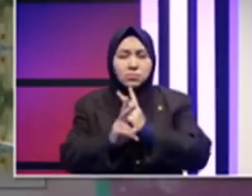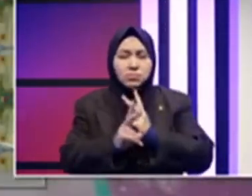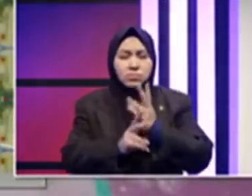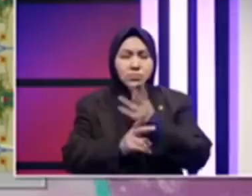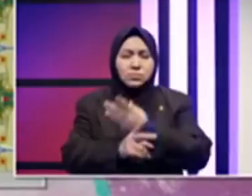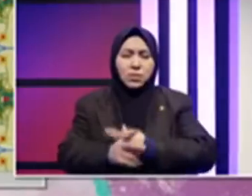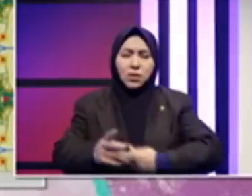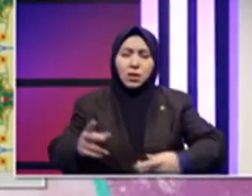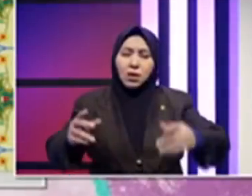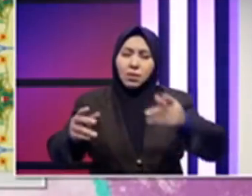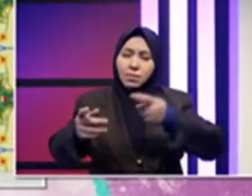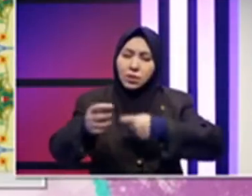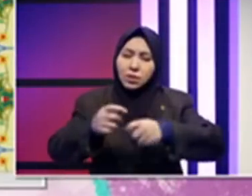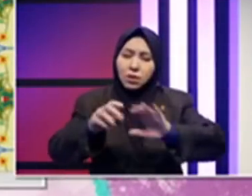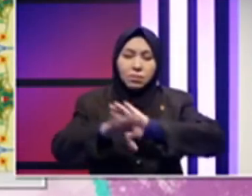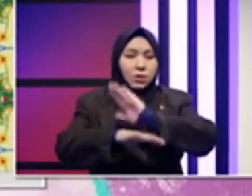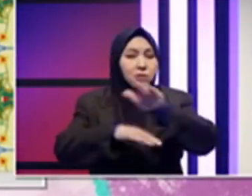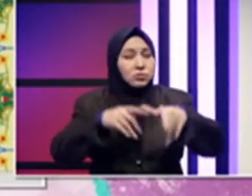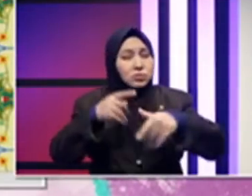رب